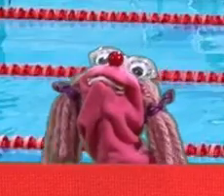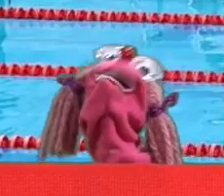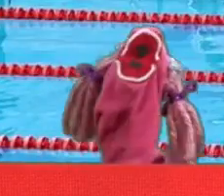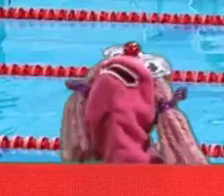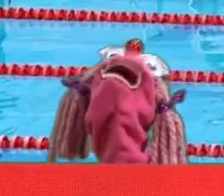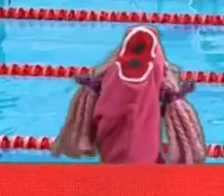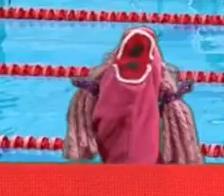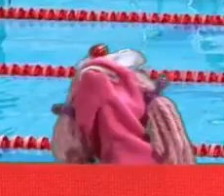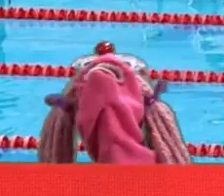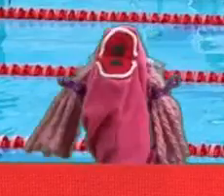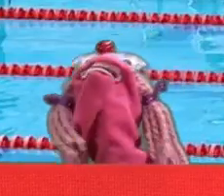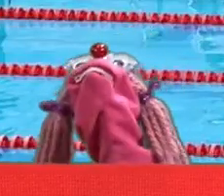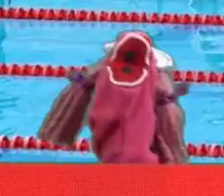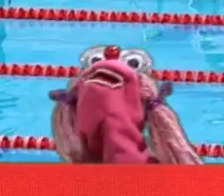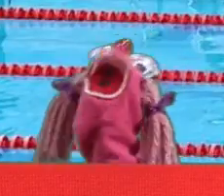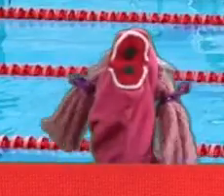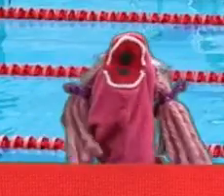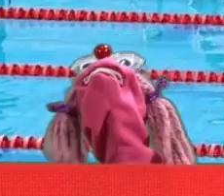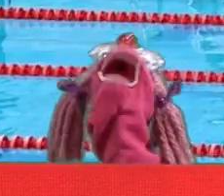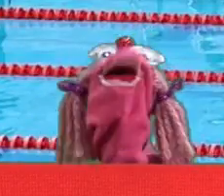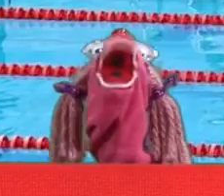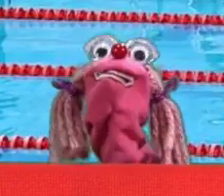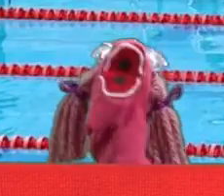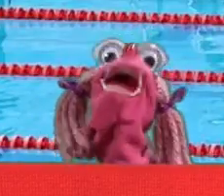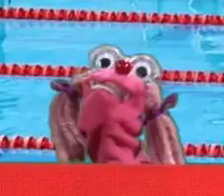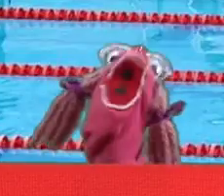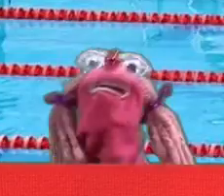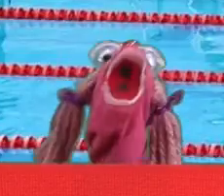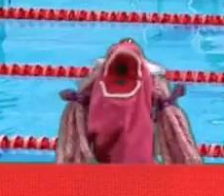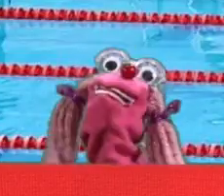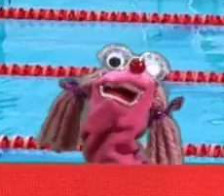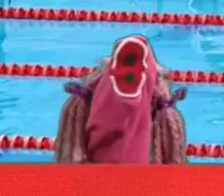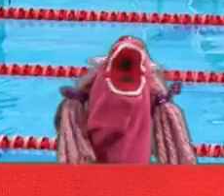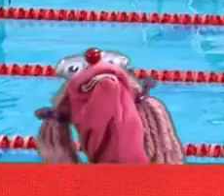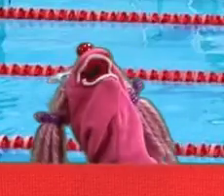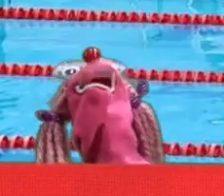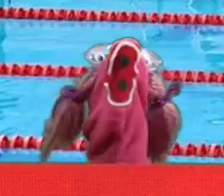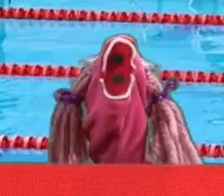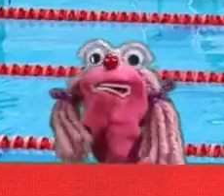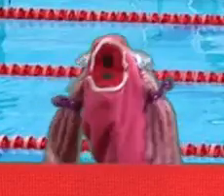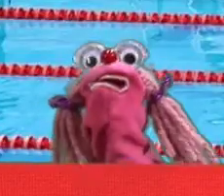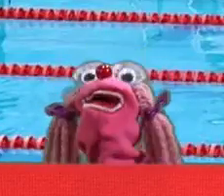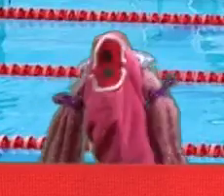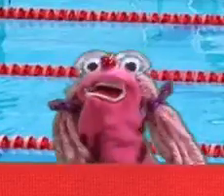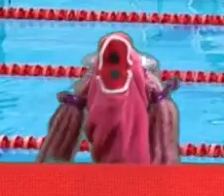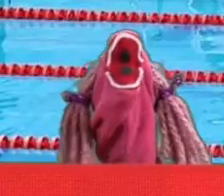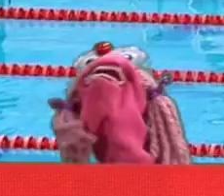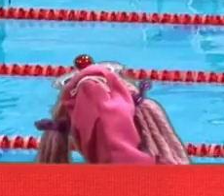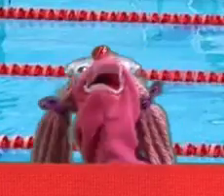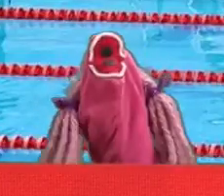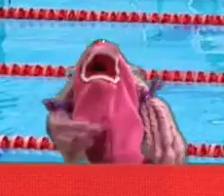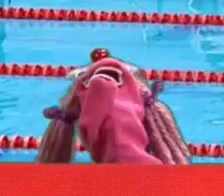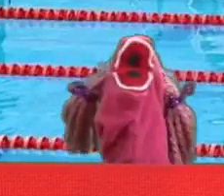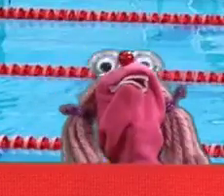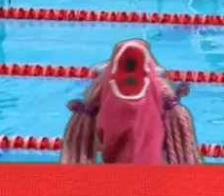môre. Maatjies, onthou dat alles sal beter word. Al voel mens nie altyd baie lekker nie. En onthou, as jy by die see is of in die swembad is, moet